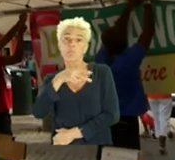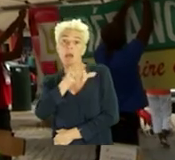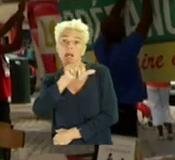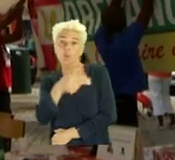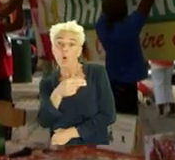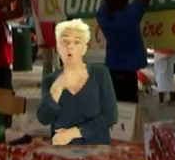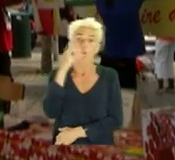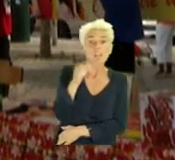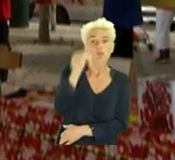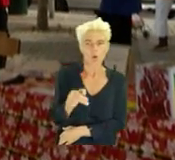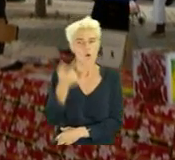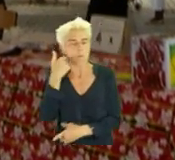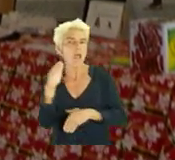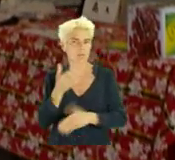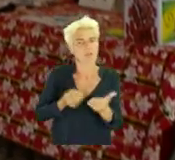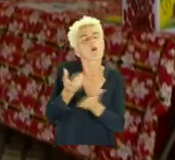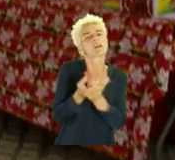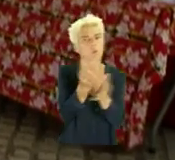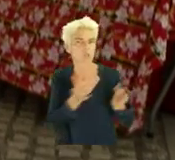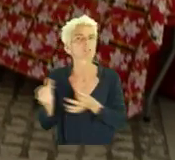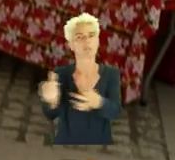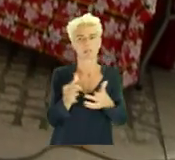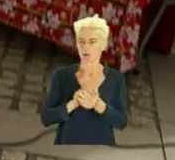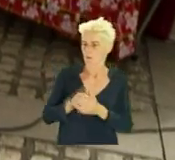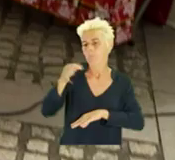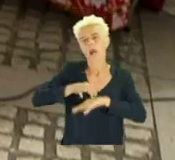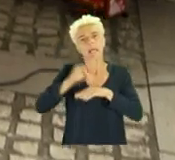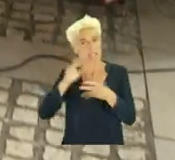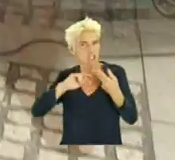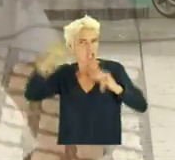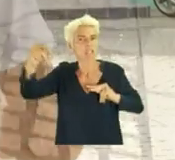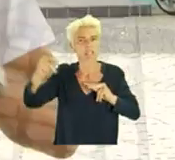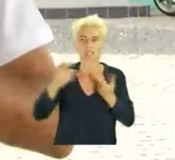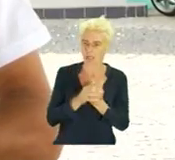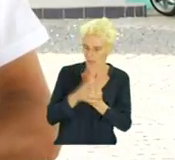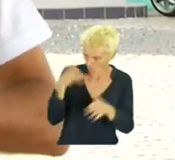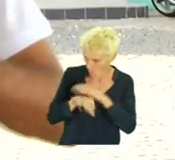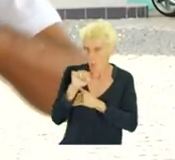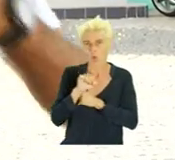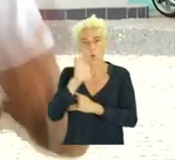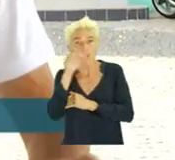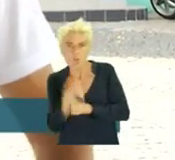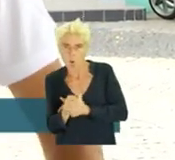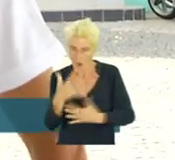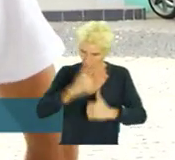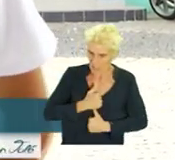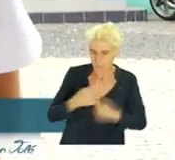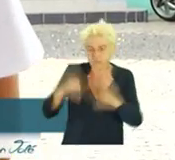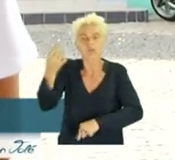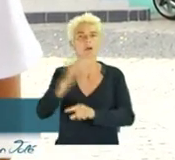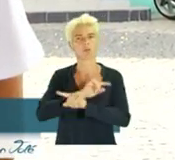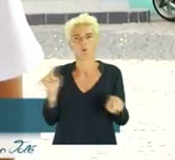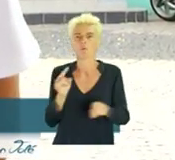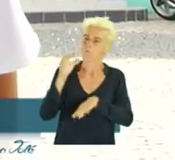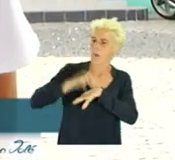Doubout est venu. La drépanocytose, c'est une maladie génétique. On arrive au monde en étant drépanocytaire ou non, on ne va pas le devenir.